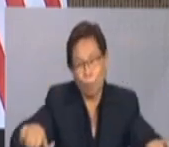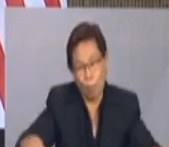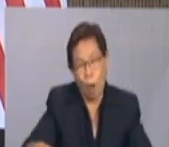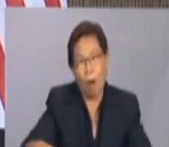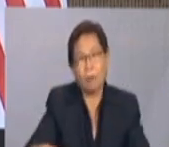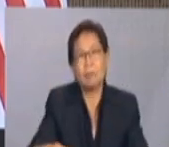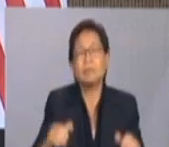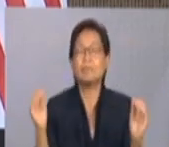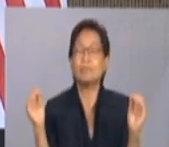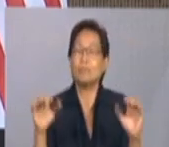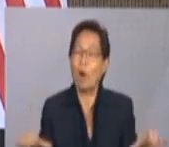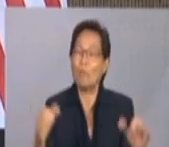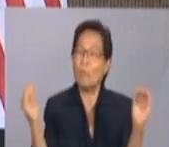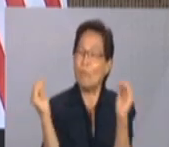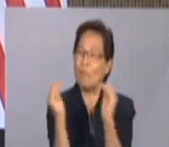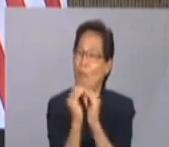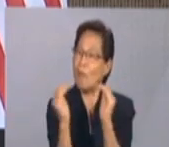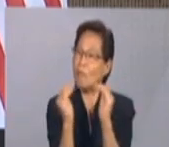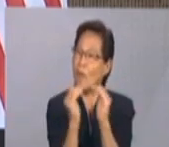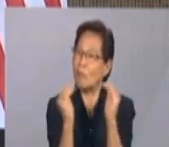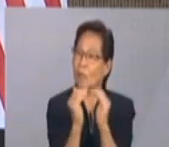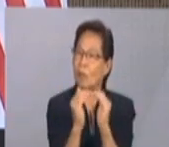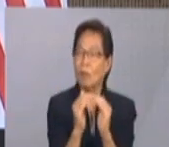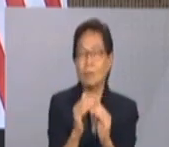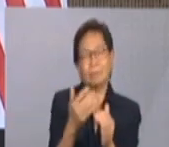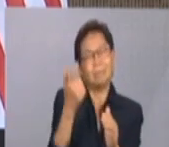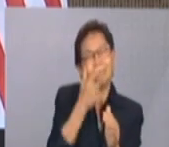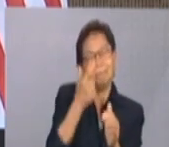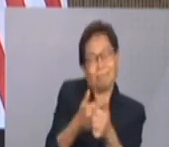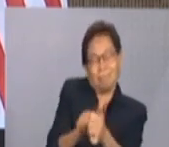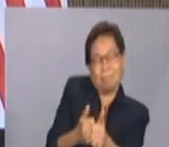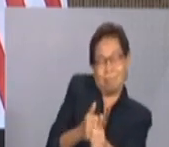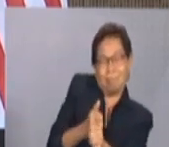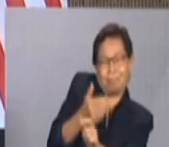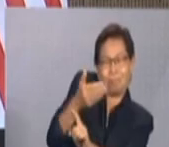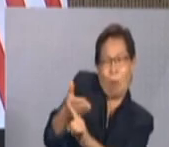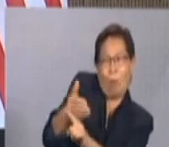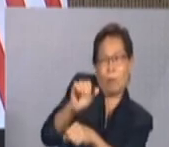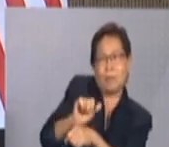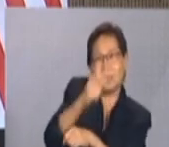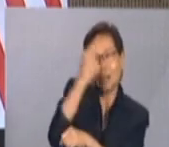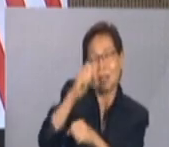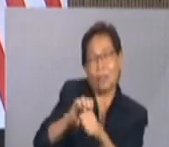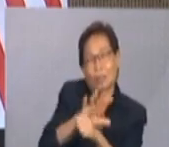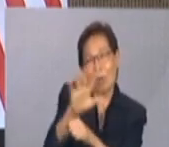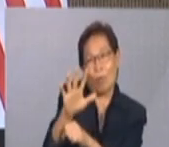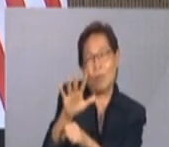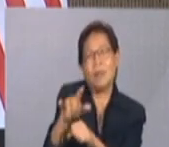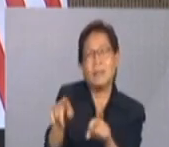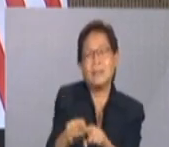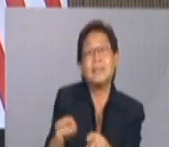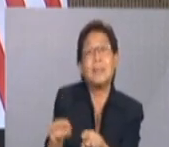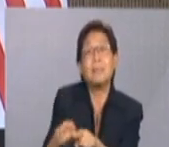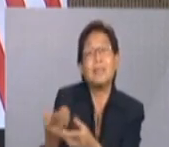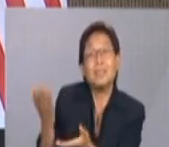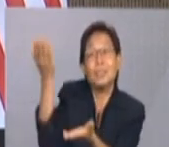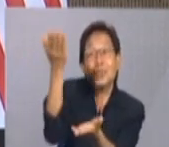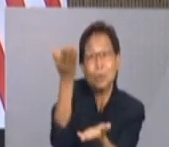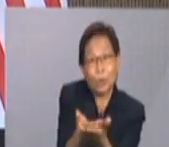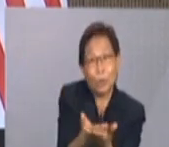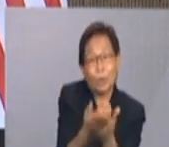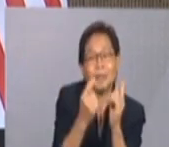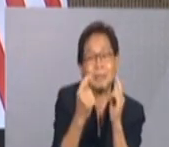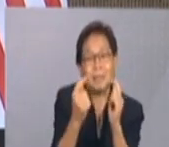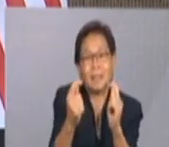cuacanya untuk menggalakkan pemberhentian pekerja disebabkan komik 19 seperti di surga dalam